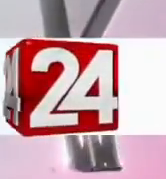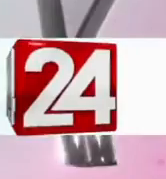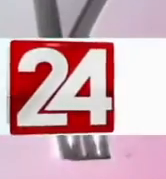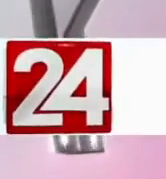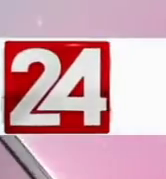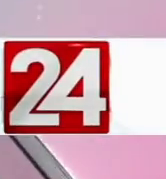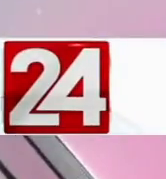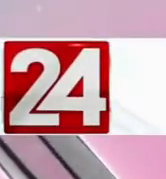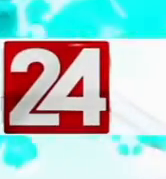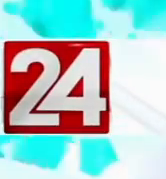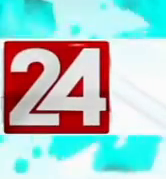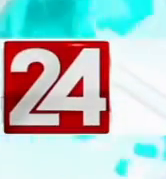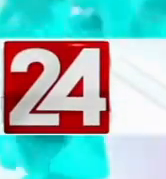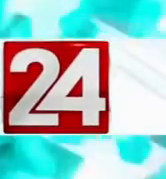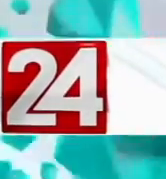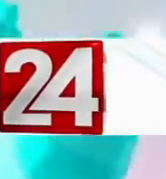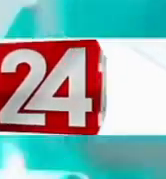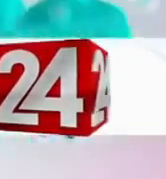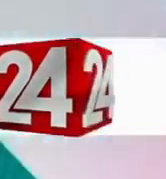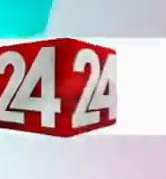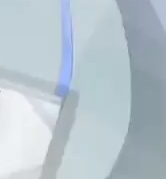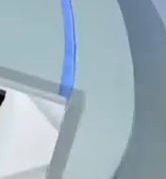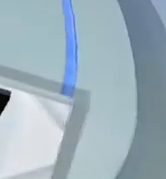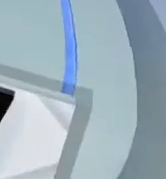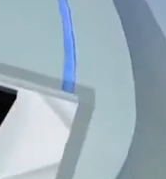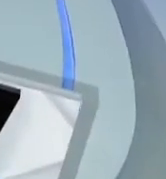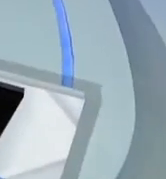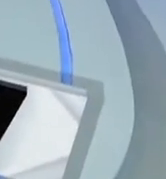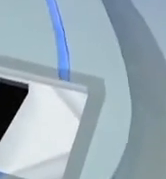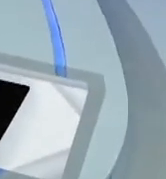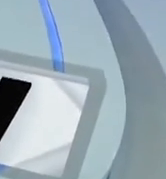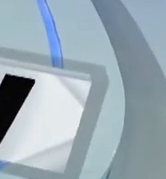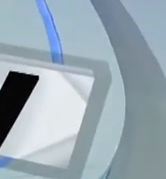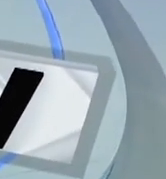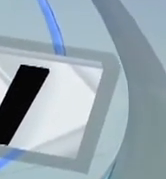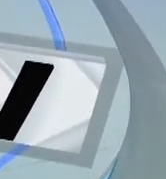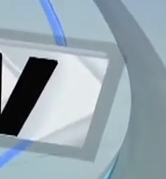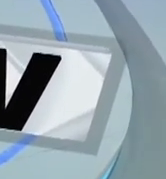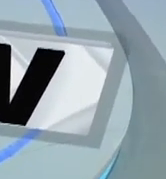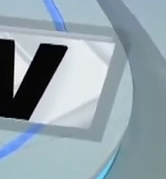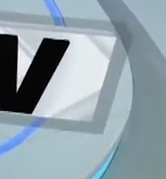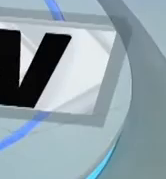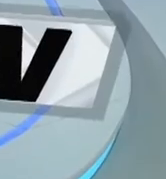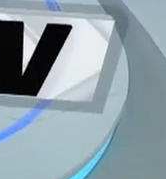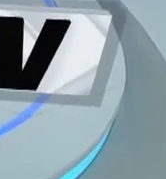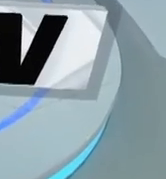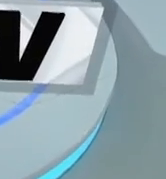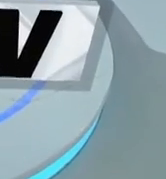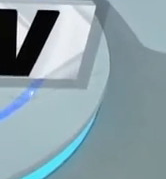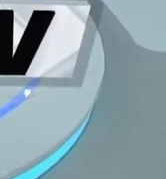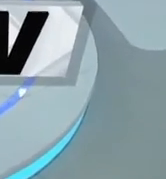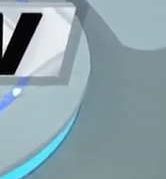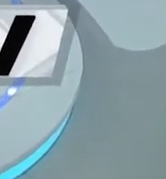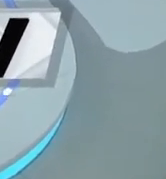matapos mag-renew ng kontrata. Tuloy-tuloy ang pagtutok dito lang sa 24 Oras.